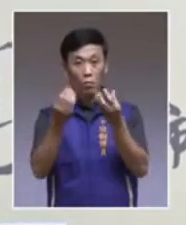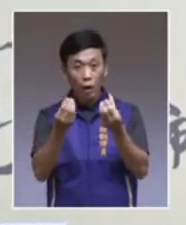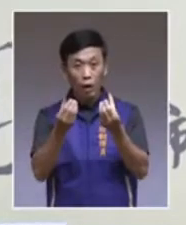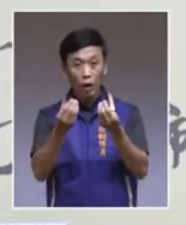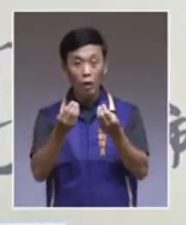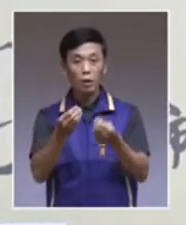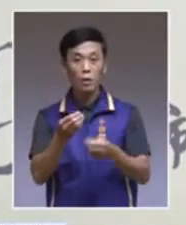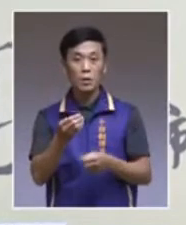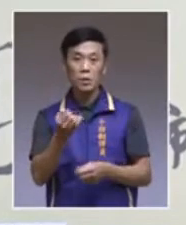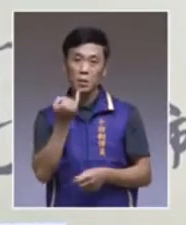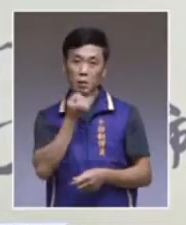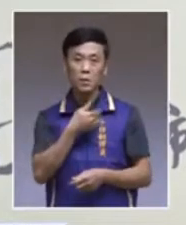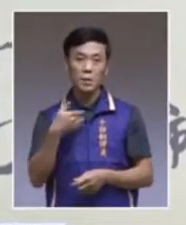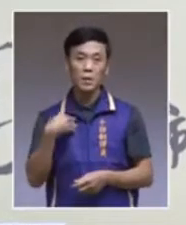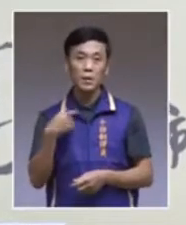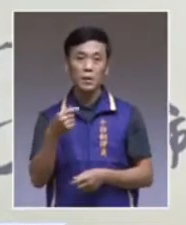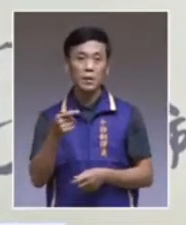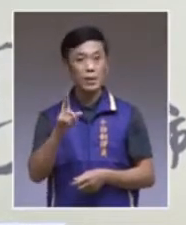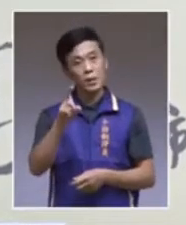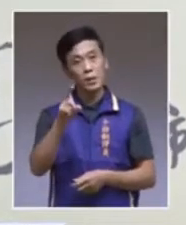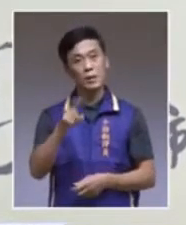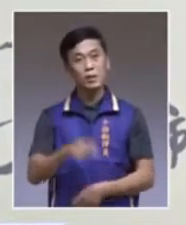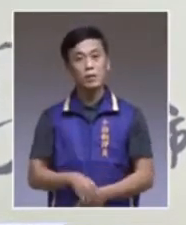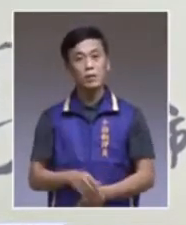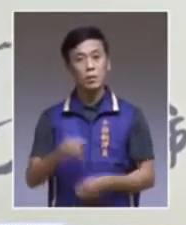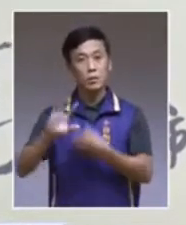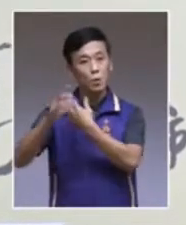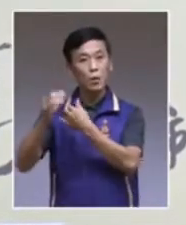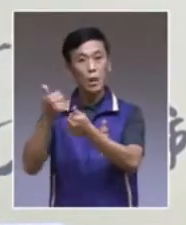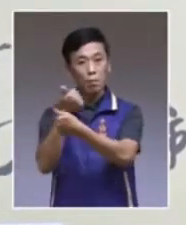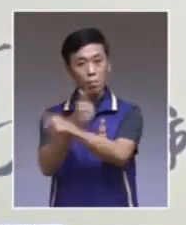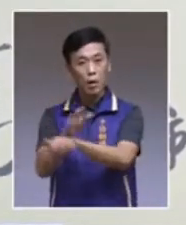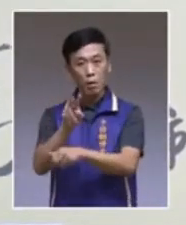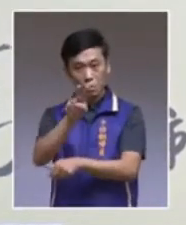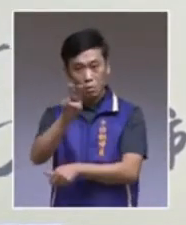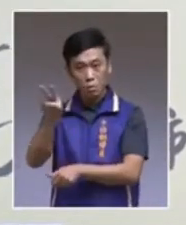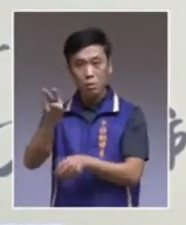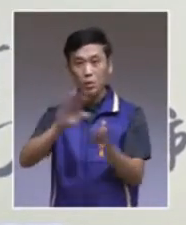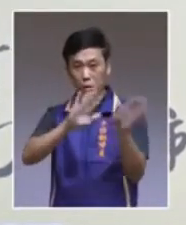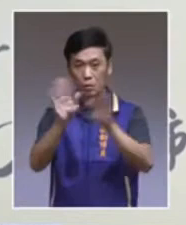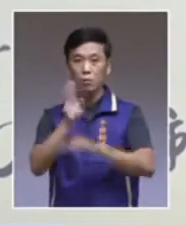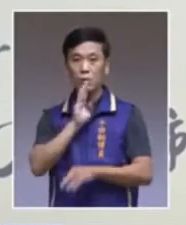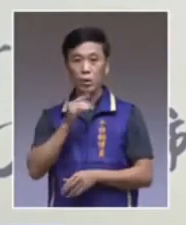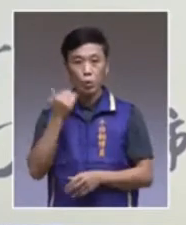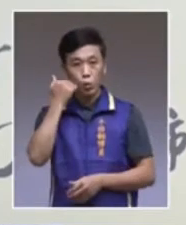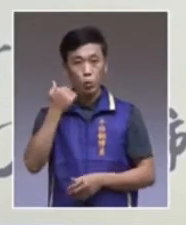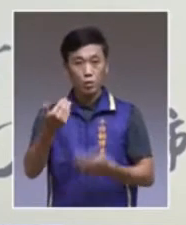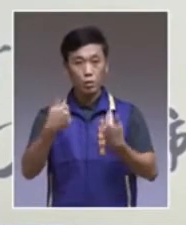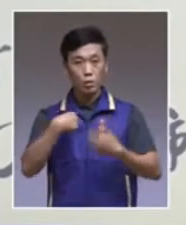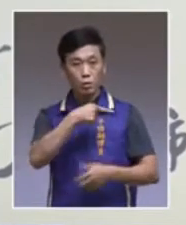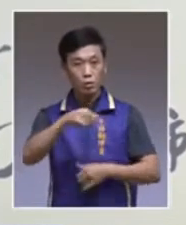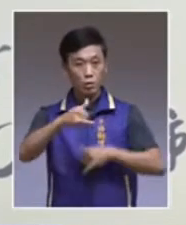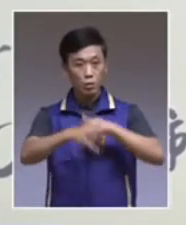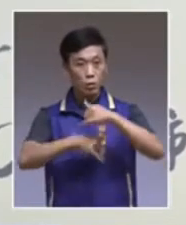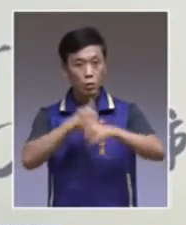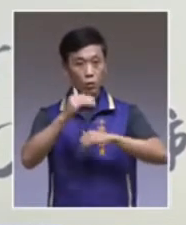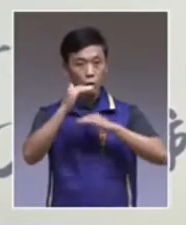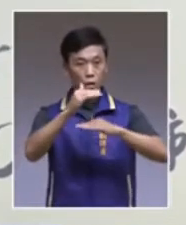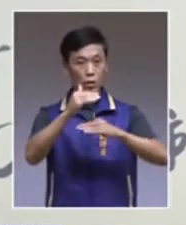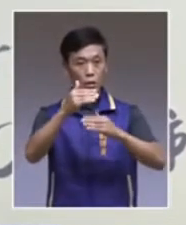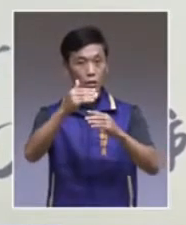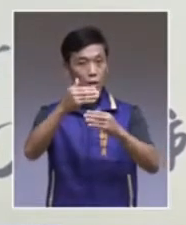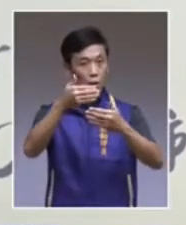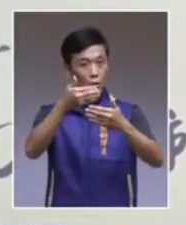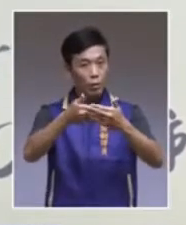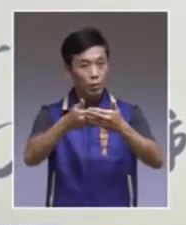子大概回不去了。这个从国外的经验来看。假如我们要让我们的生活的限制越小，